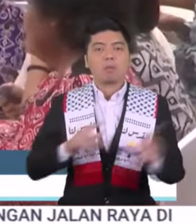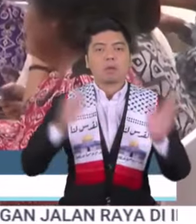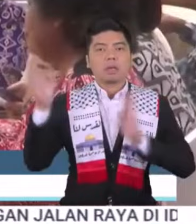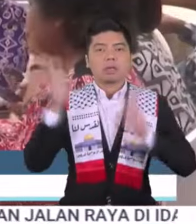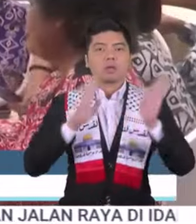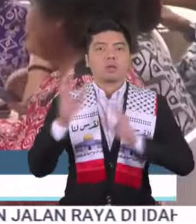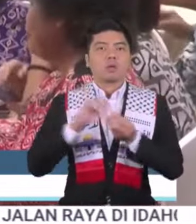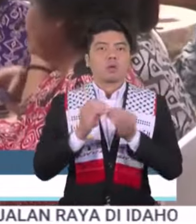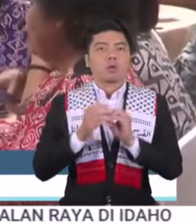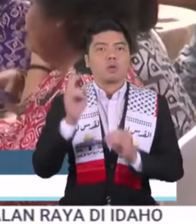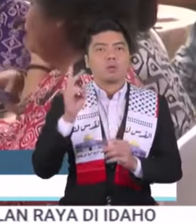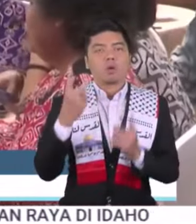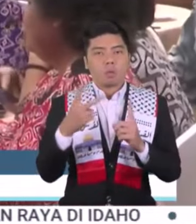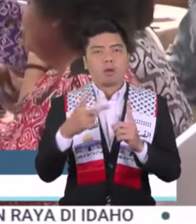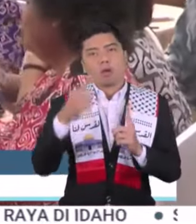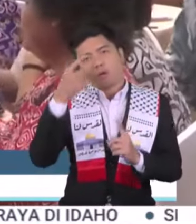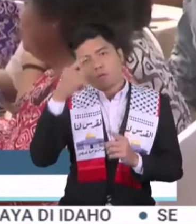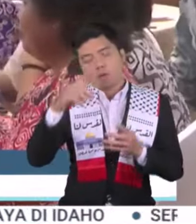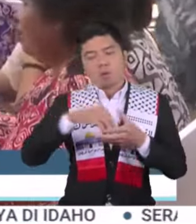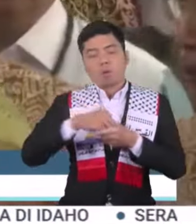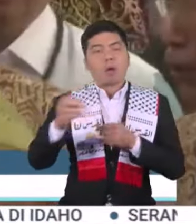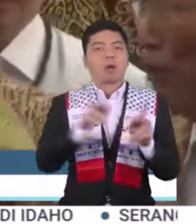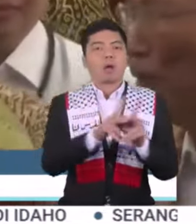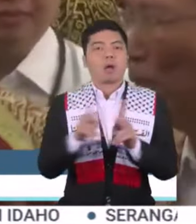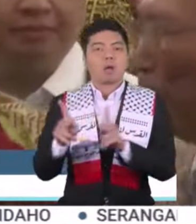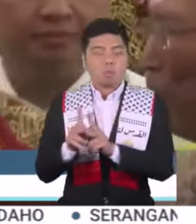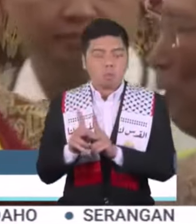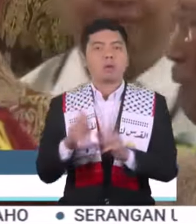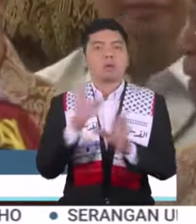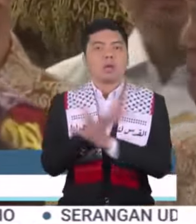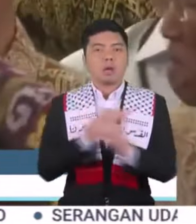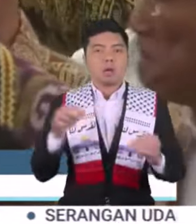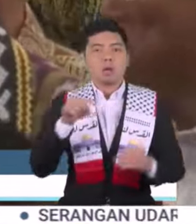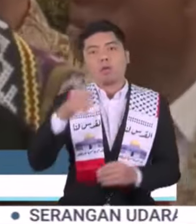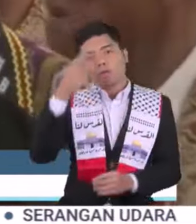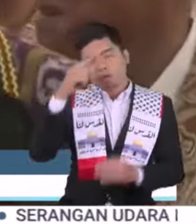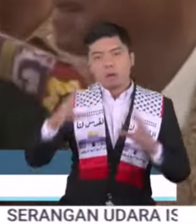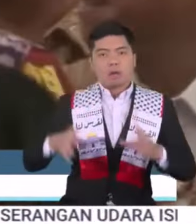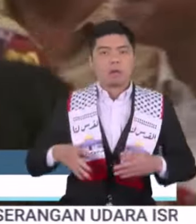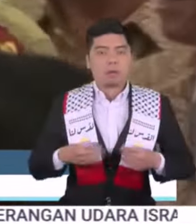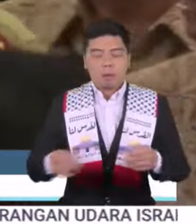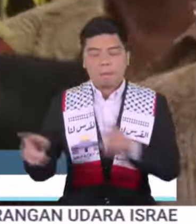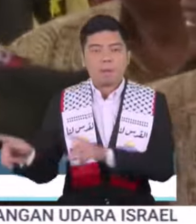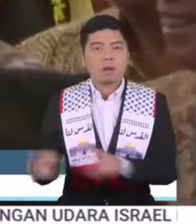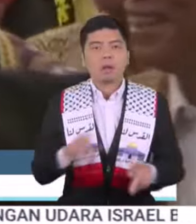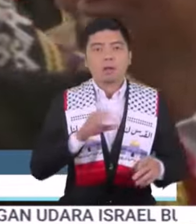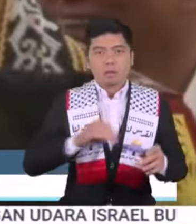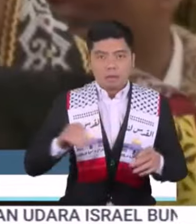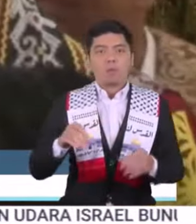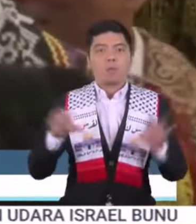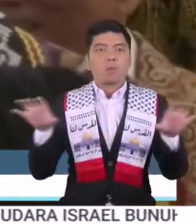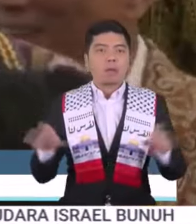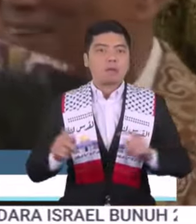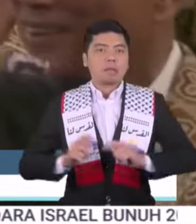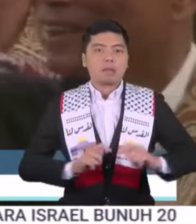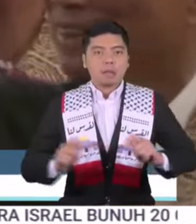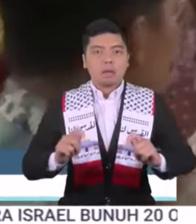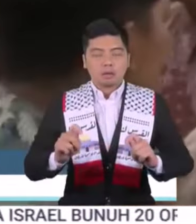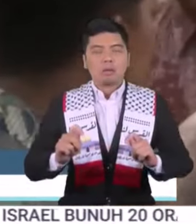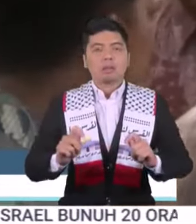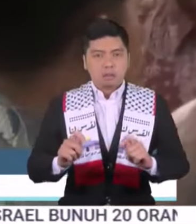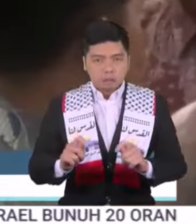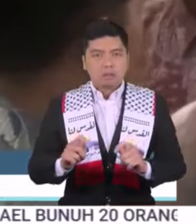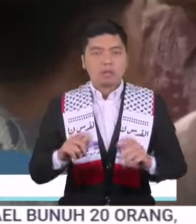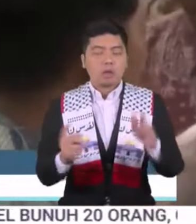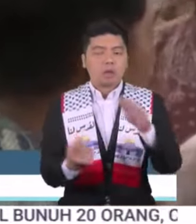ke-12 untuk pembangunan luar bandar Sarawak. Dana itu adalah untuk memudahkan perancangan dan juga pelaksanaan pelbagai upaya bagi